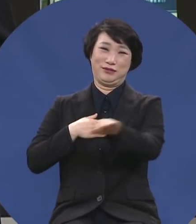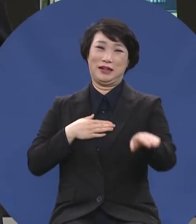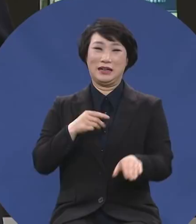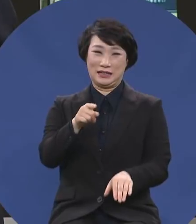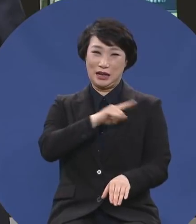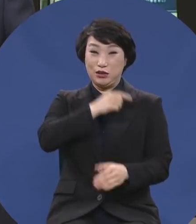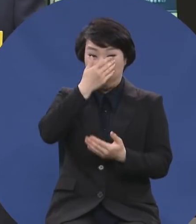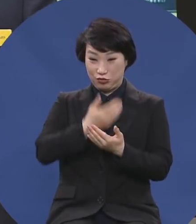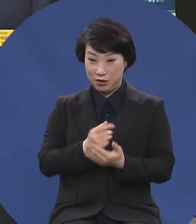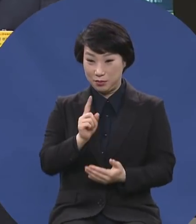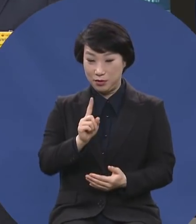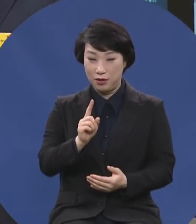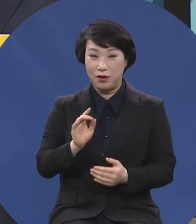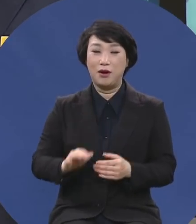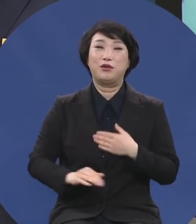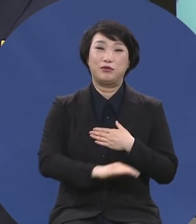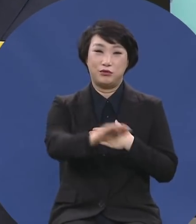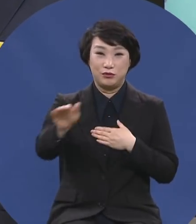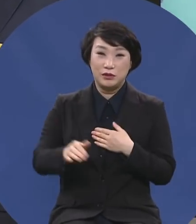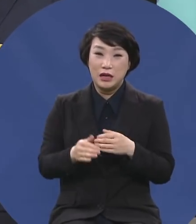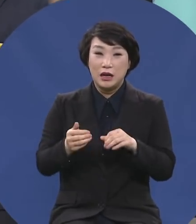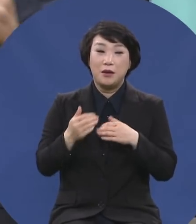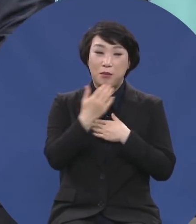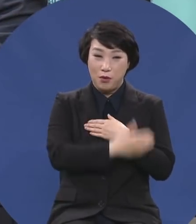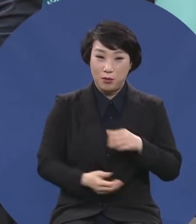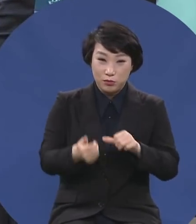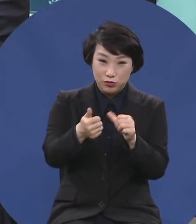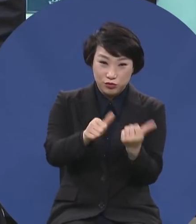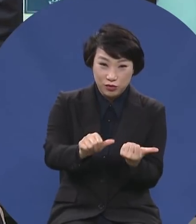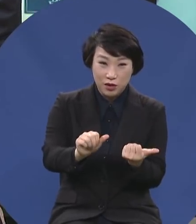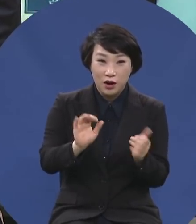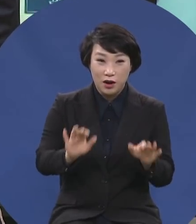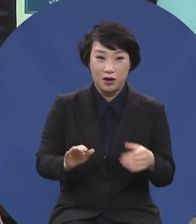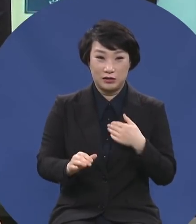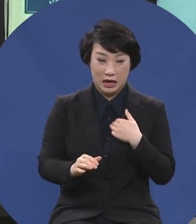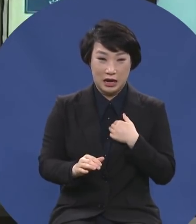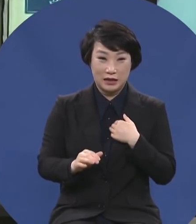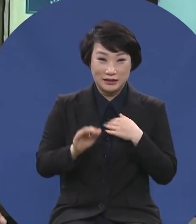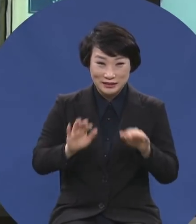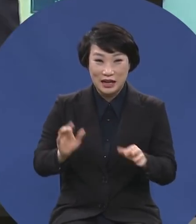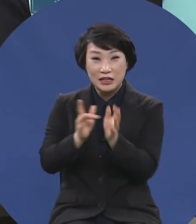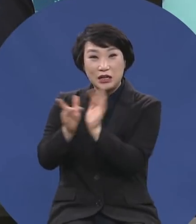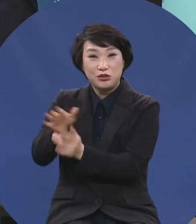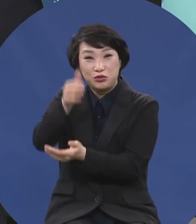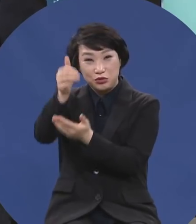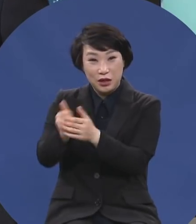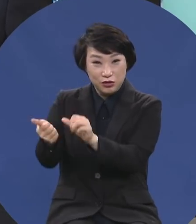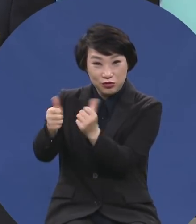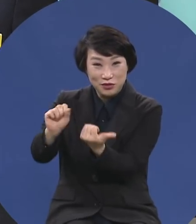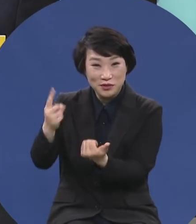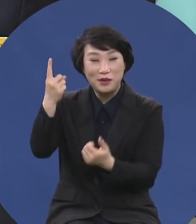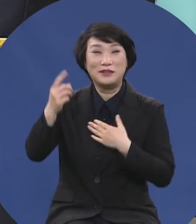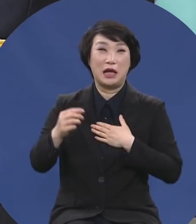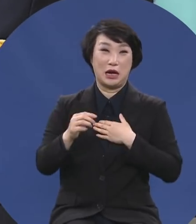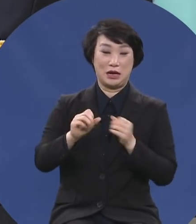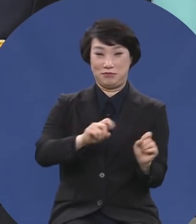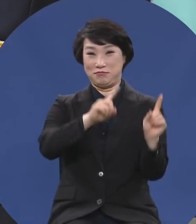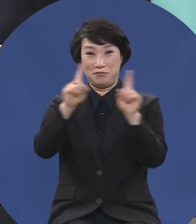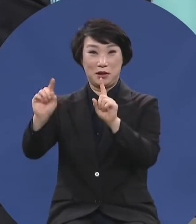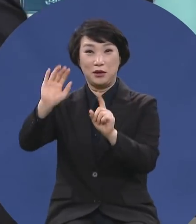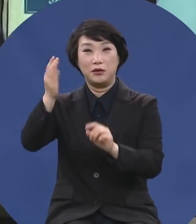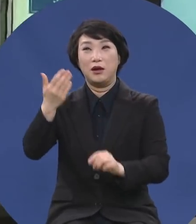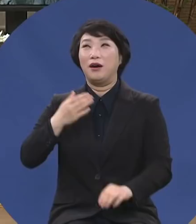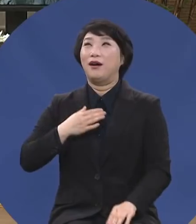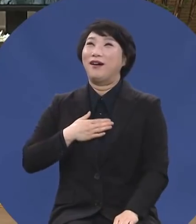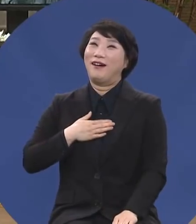가장 중요한 것은 우리의 죽을 몸이 예수 그리스도의 죽으심으로 내가 살아났다라고